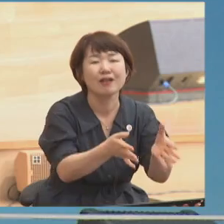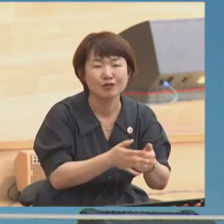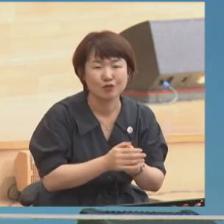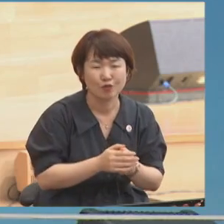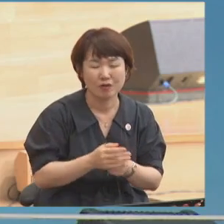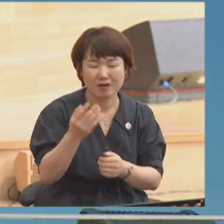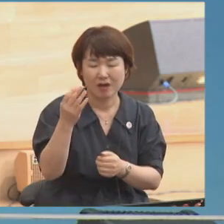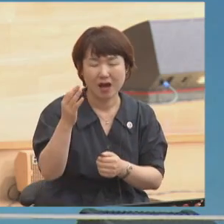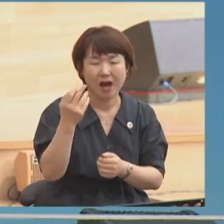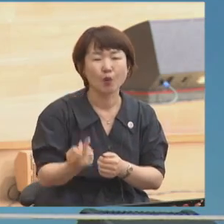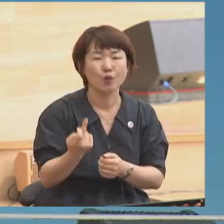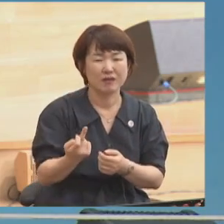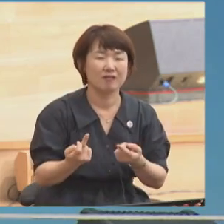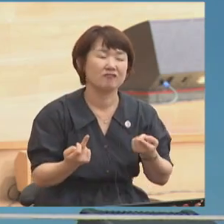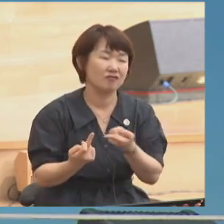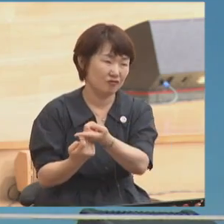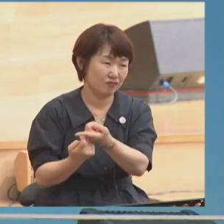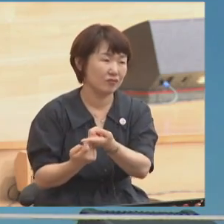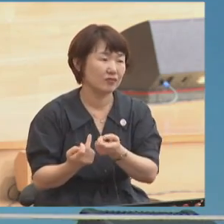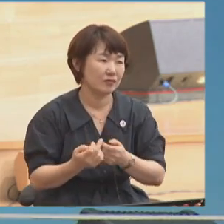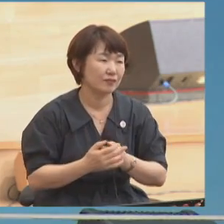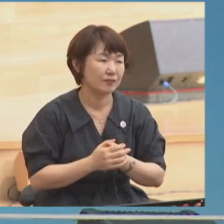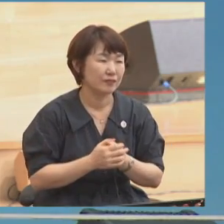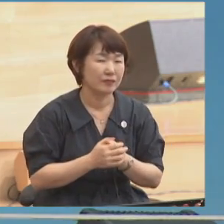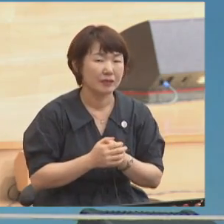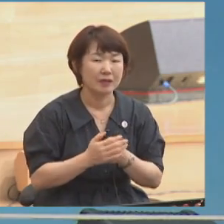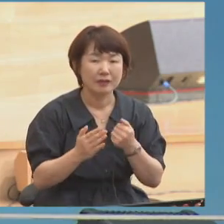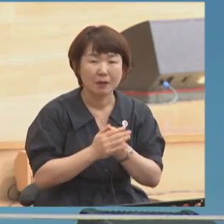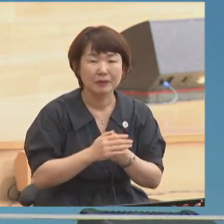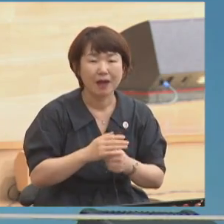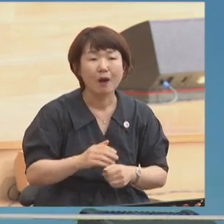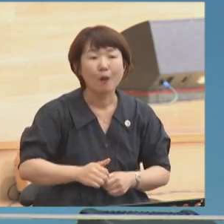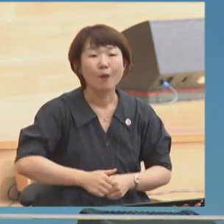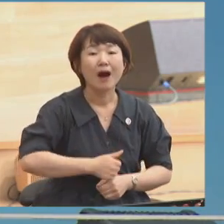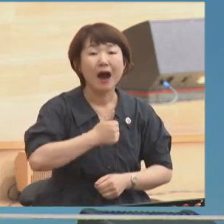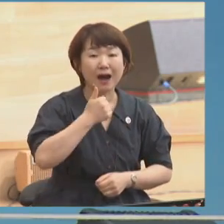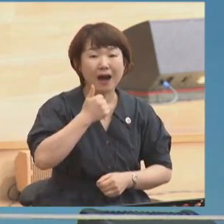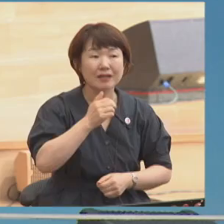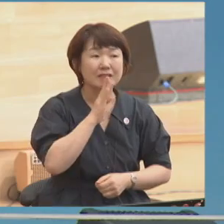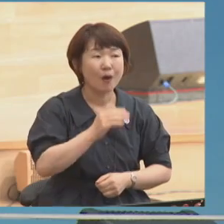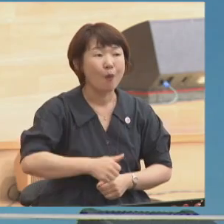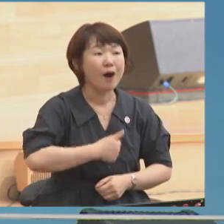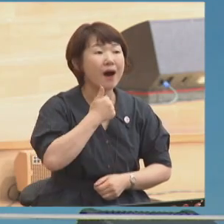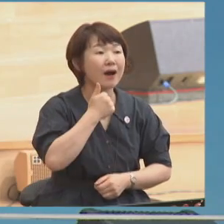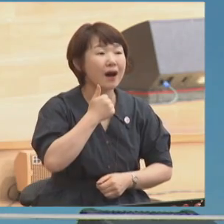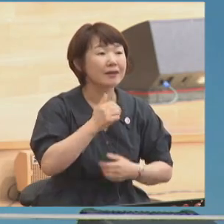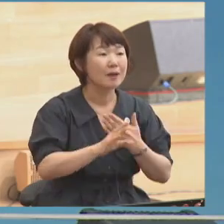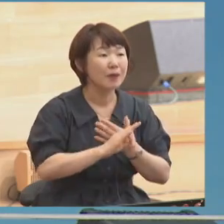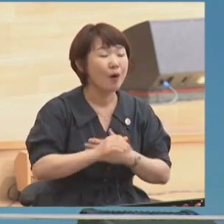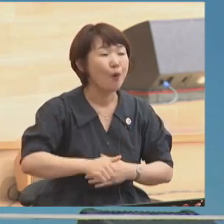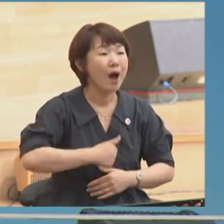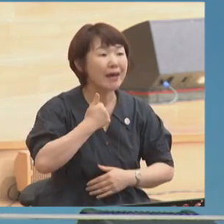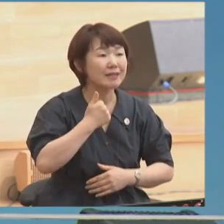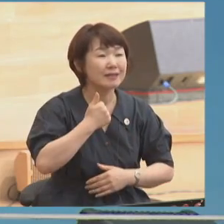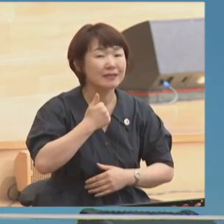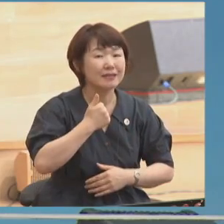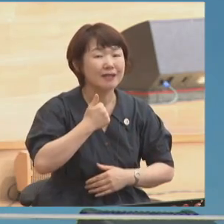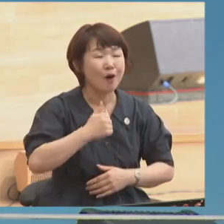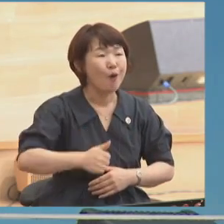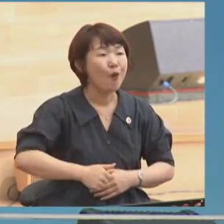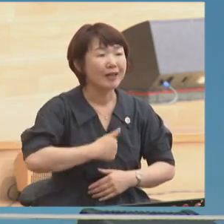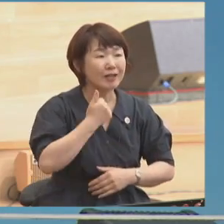죽여버려. 그러므로 여러분, 정말로 화가 나면 화를 내긴 내야